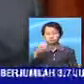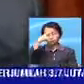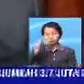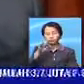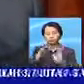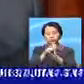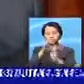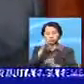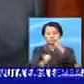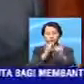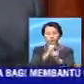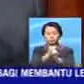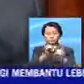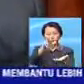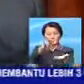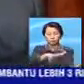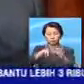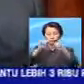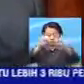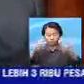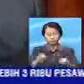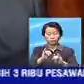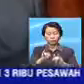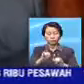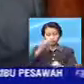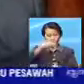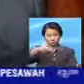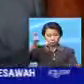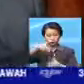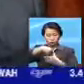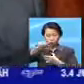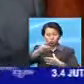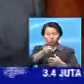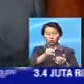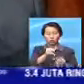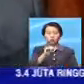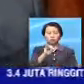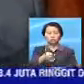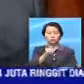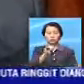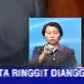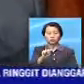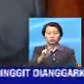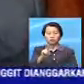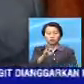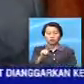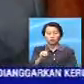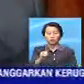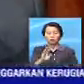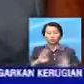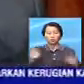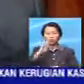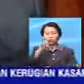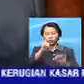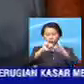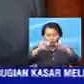mengantarabangsakan persijilan halal yang dikeluarkan oleh jakim i bukan sekadar mengeluarkan